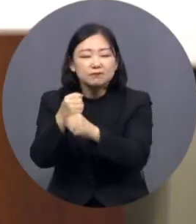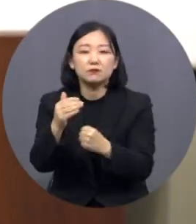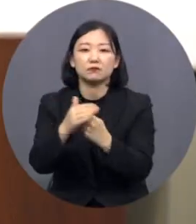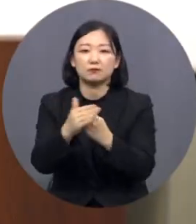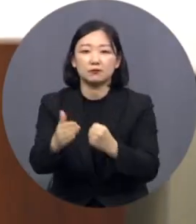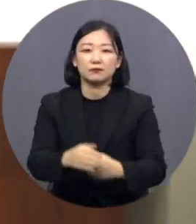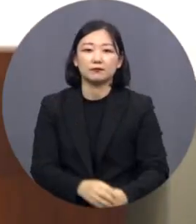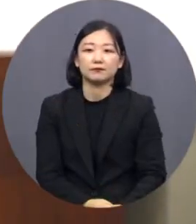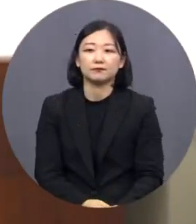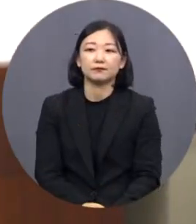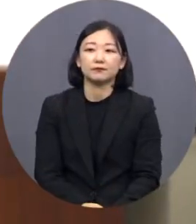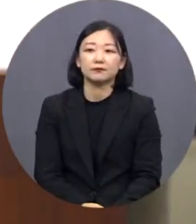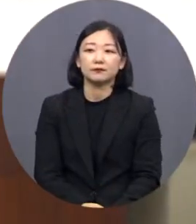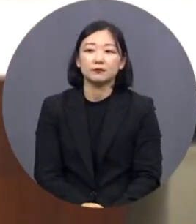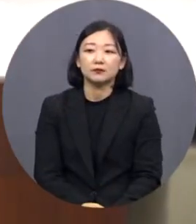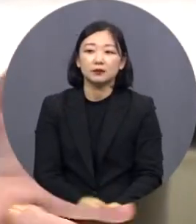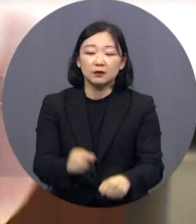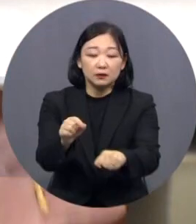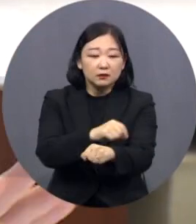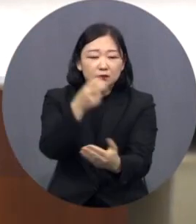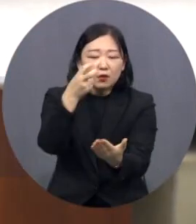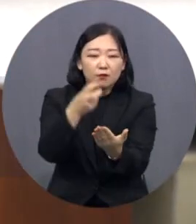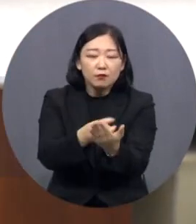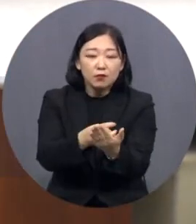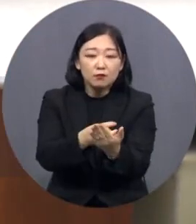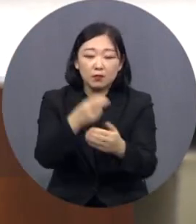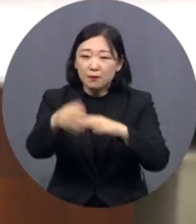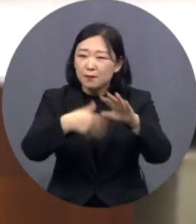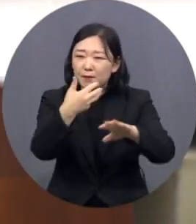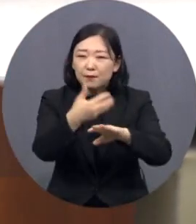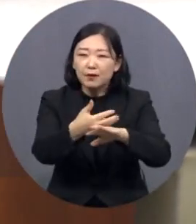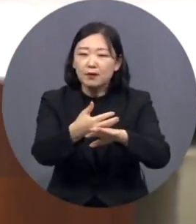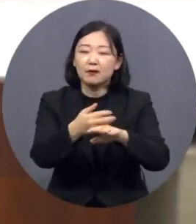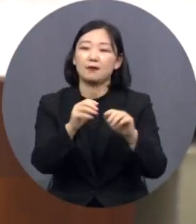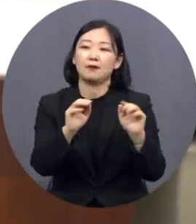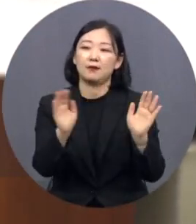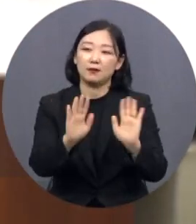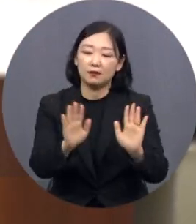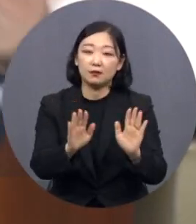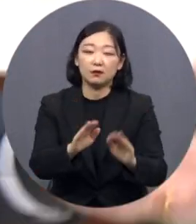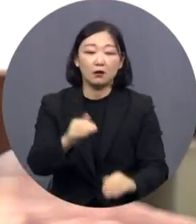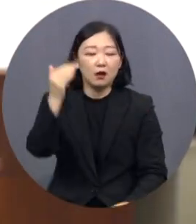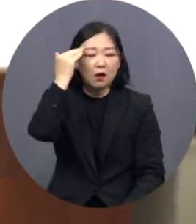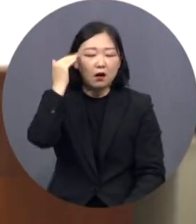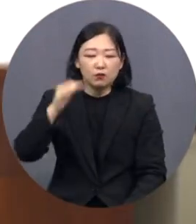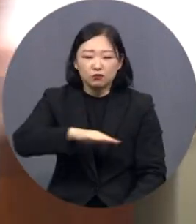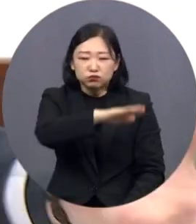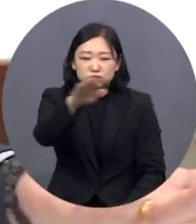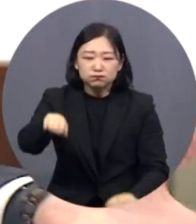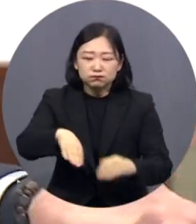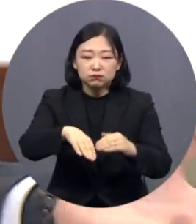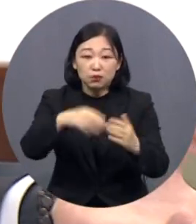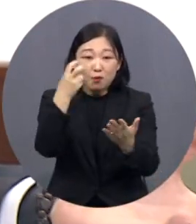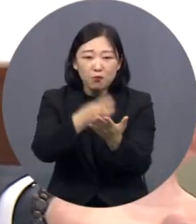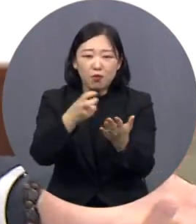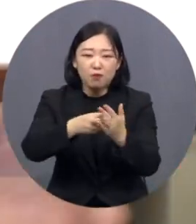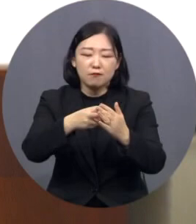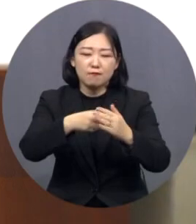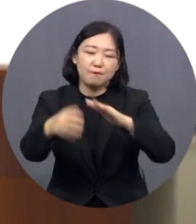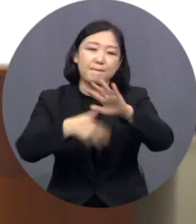이거 제주특별법만 뜯어고치 사항이 아니에요. 우리나라 거의 전제법 정도쯤에 개정이 들어가야 되는